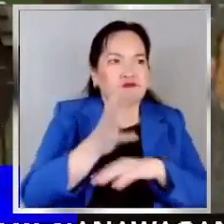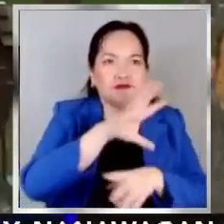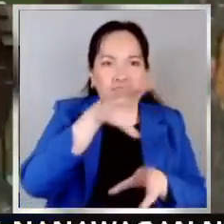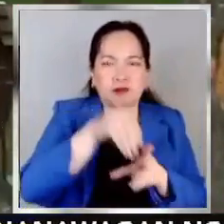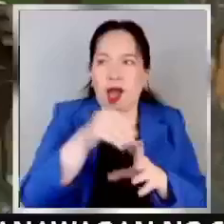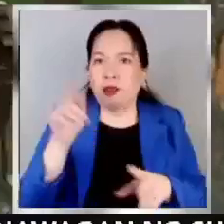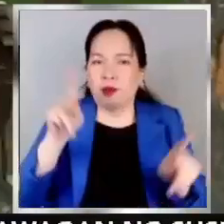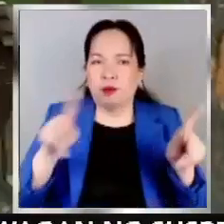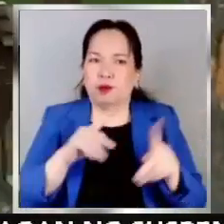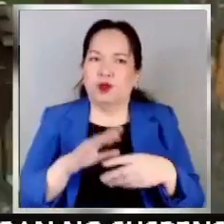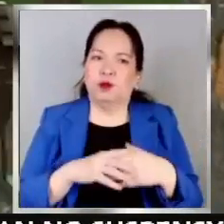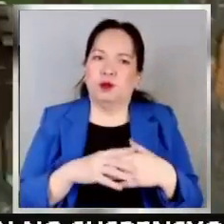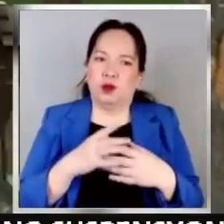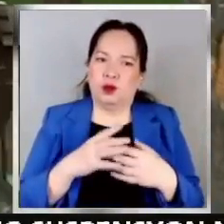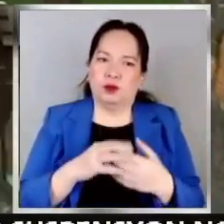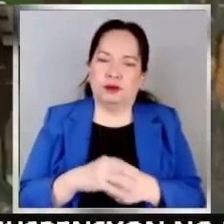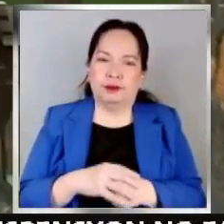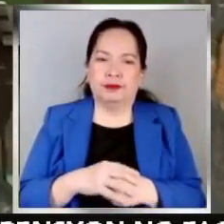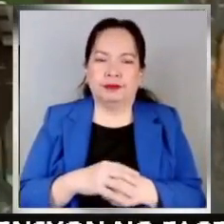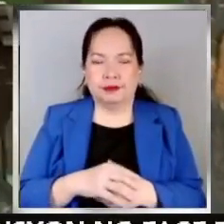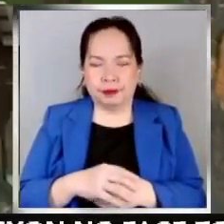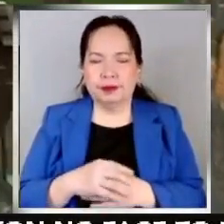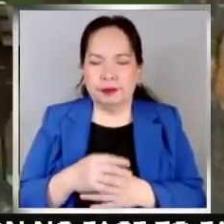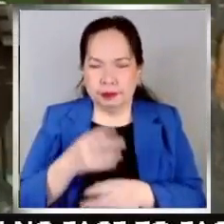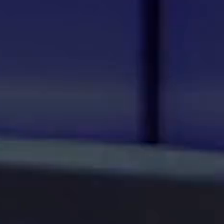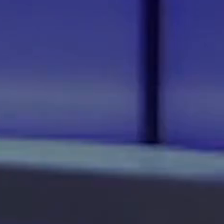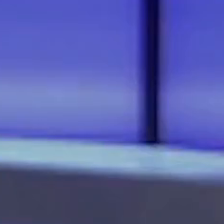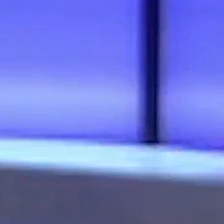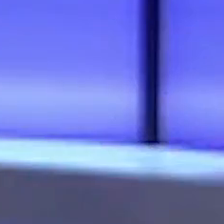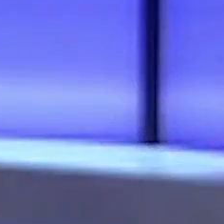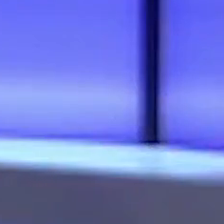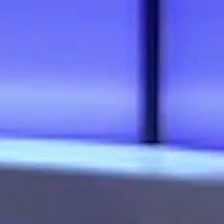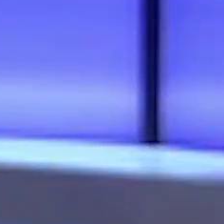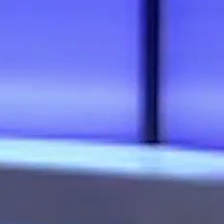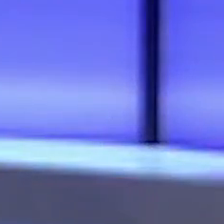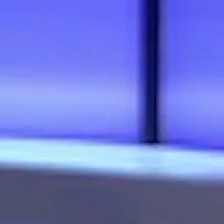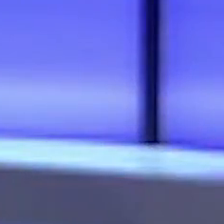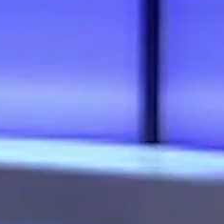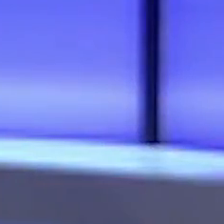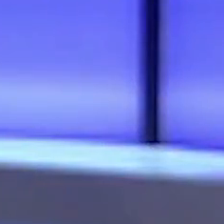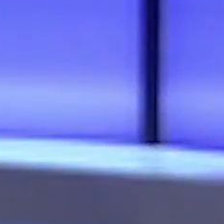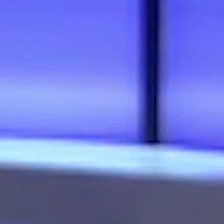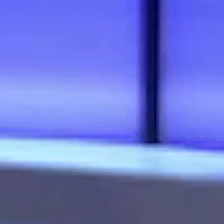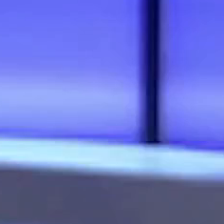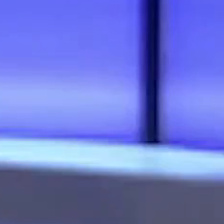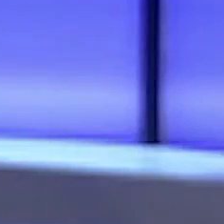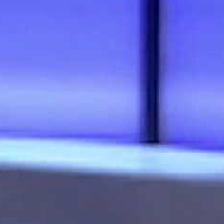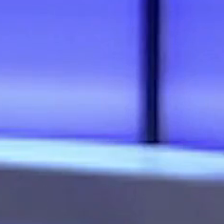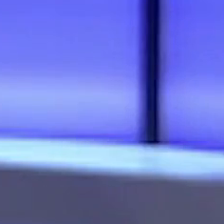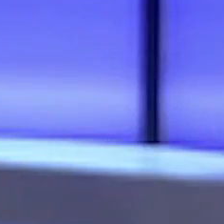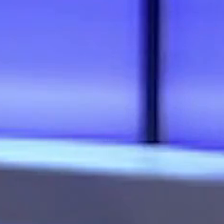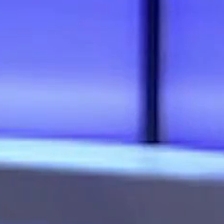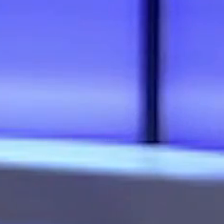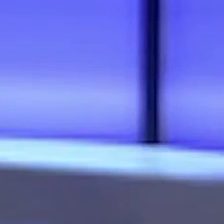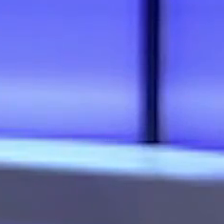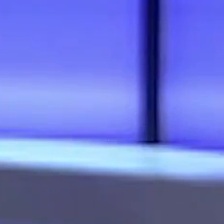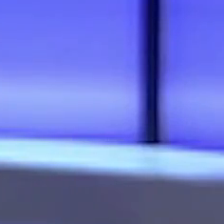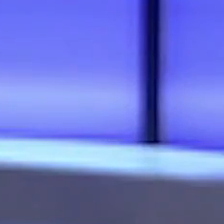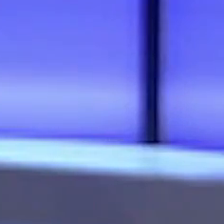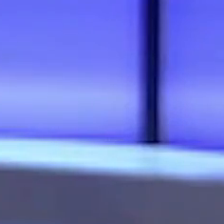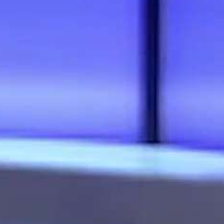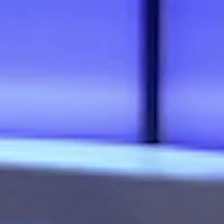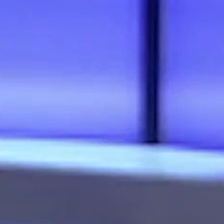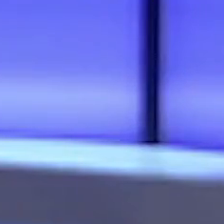News, June Veneracion, Nakatutok, 24 Oras. Good news mga kapuso! Maaari niyong mapanood ang 24